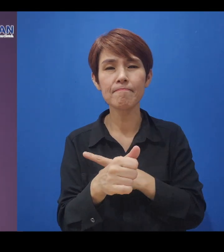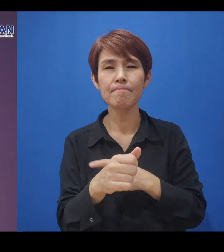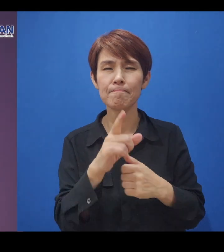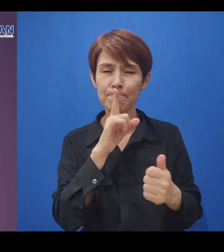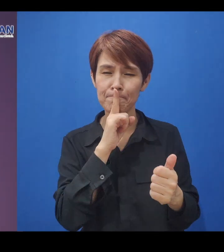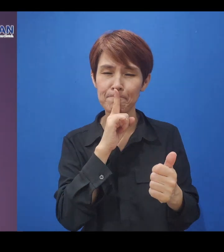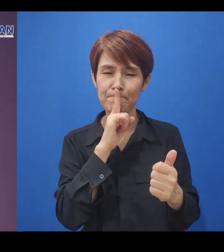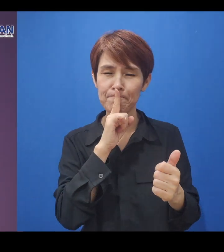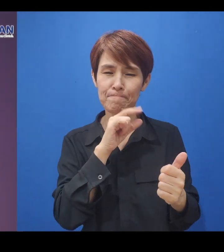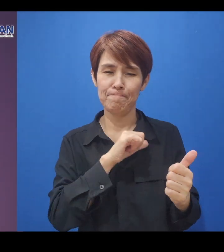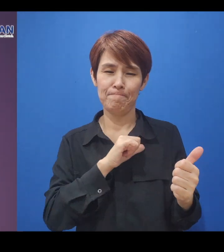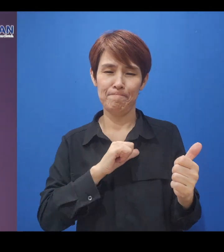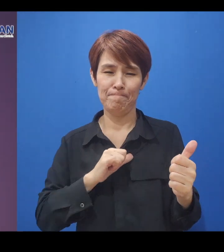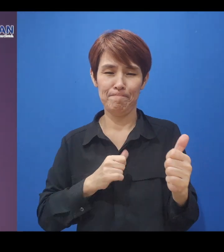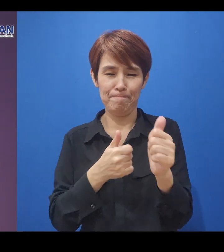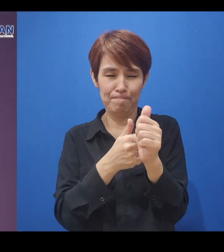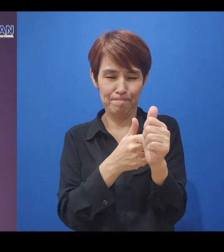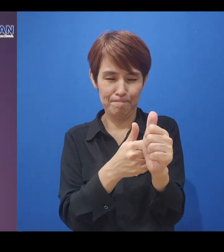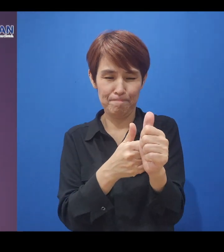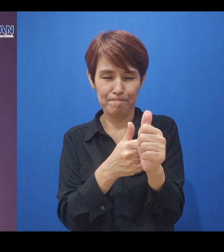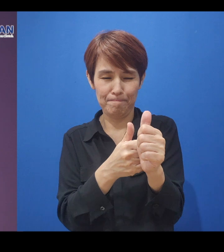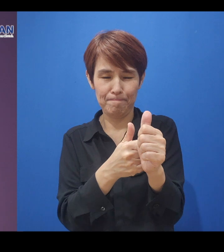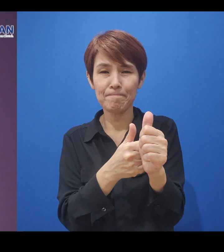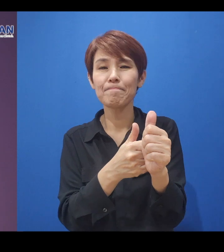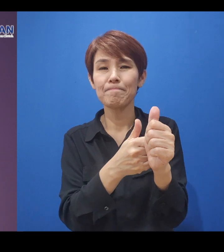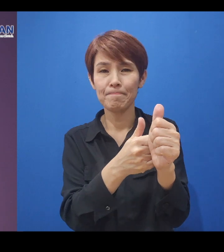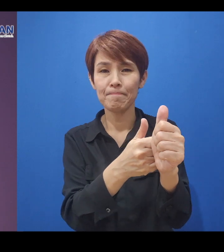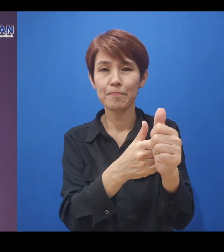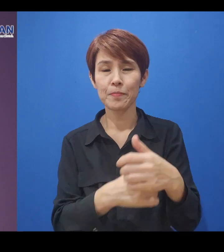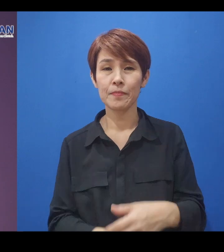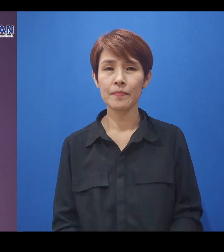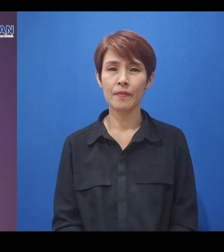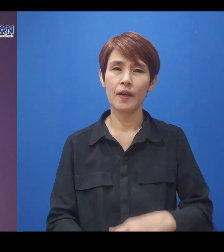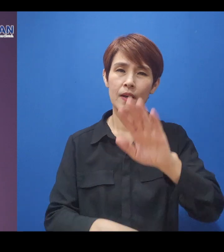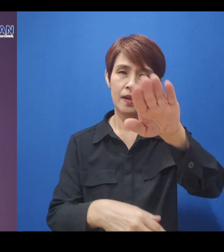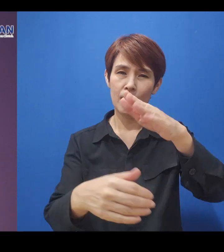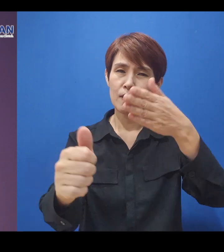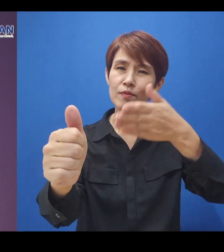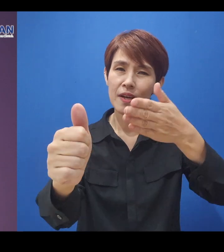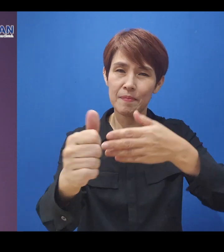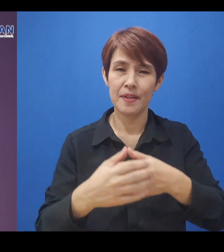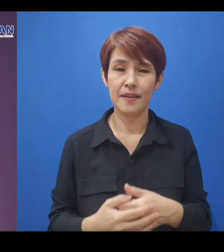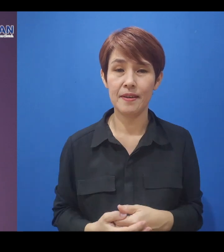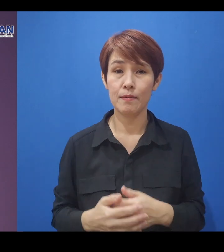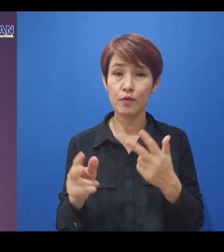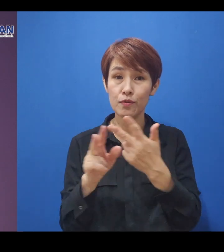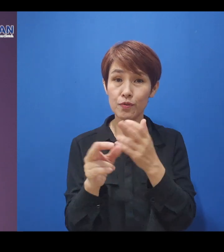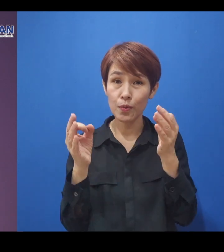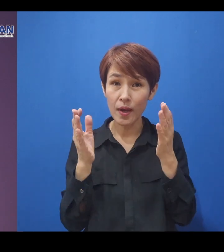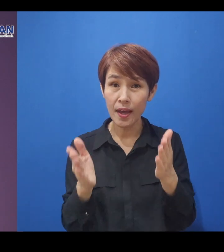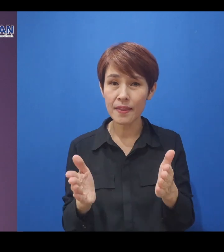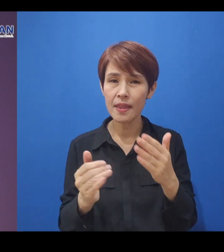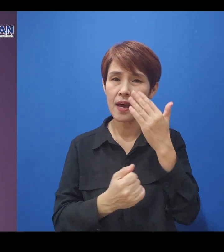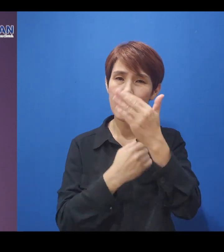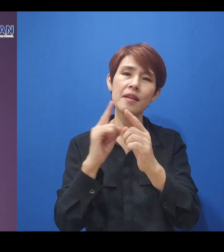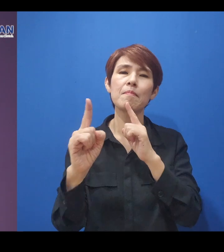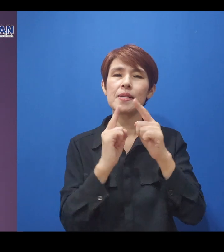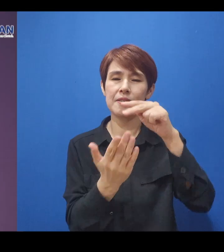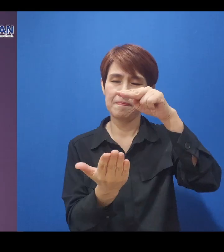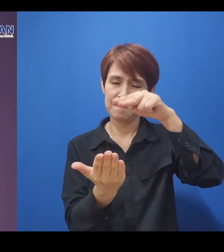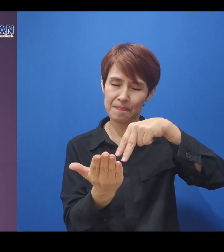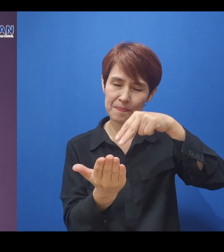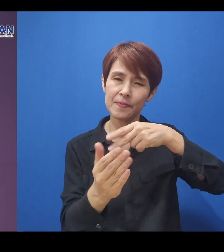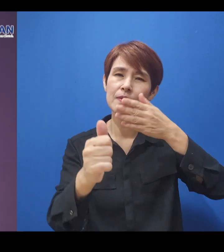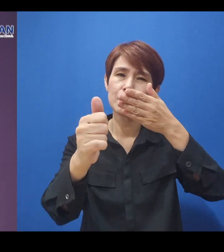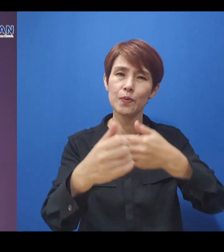그 앞에 앉아 있었어요. 저는 여러분에게 부탁합니다. 이번 한 주 말씀 앞에 앉아